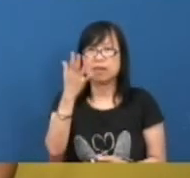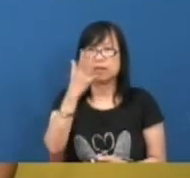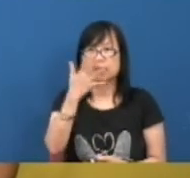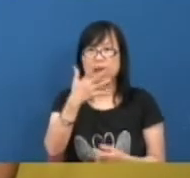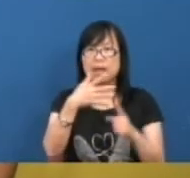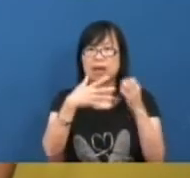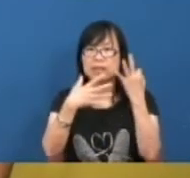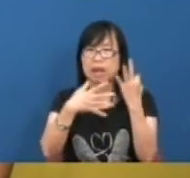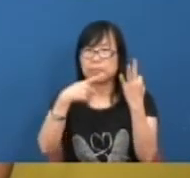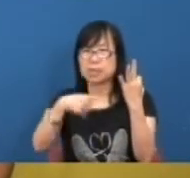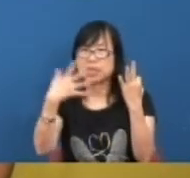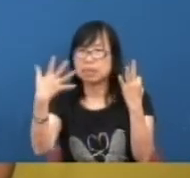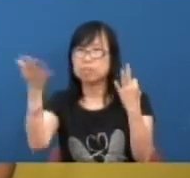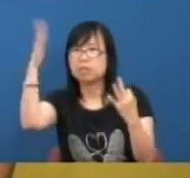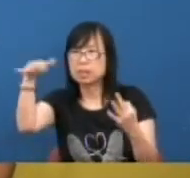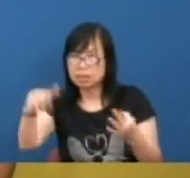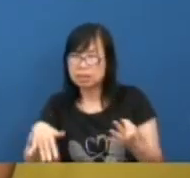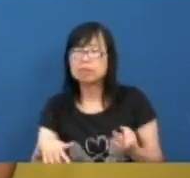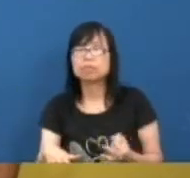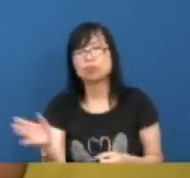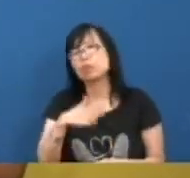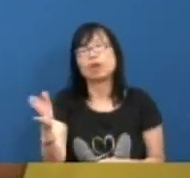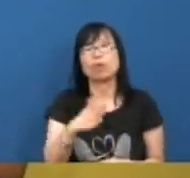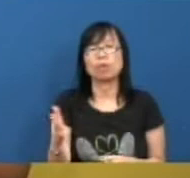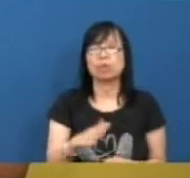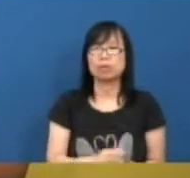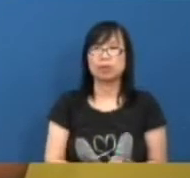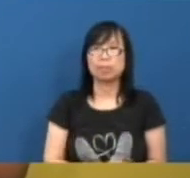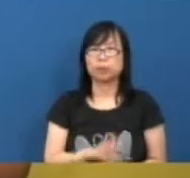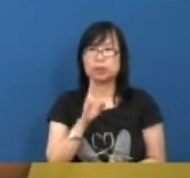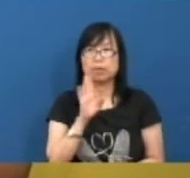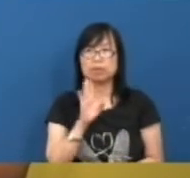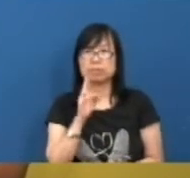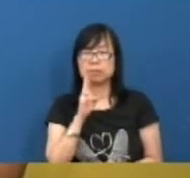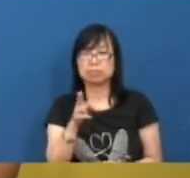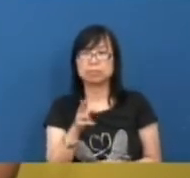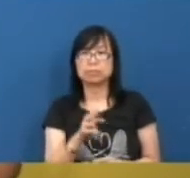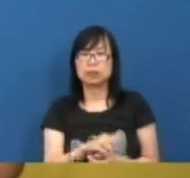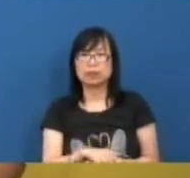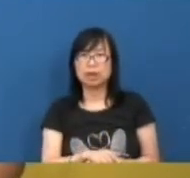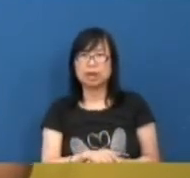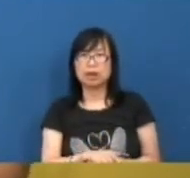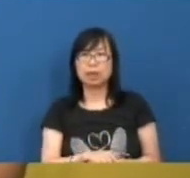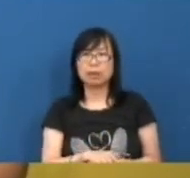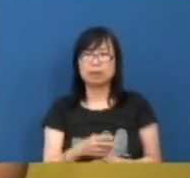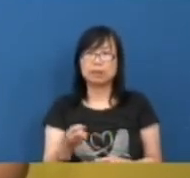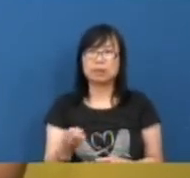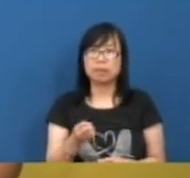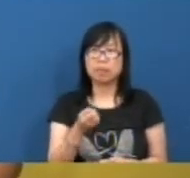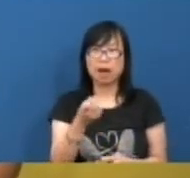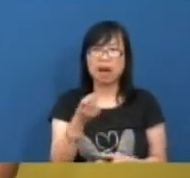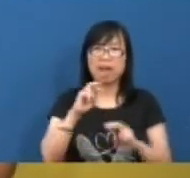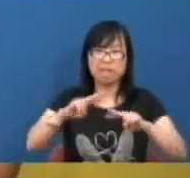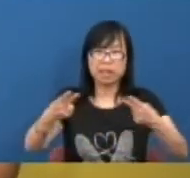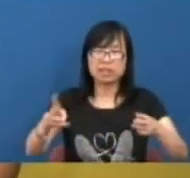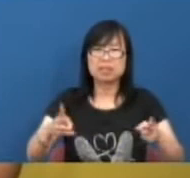啦，5,000樓下其實我諗係比較適合啲嚇，即係亦都唔會令到即係會有啲子彈話俾發展商聽，嗱你